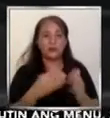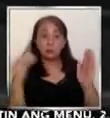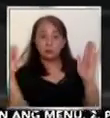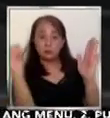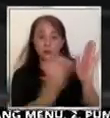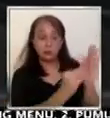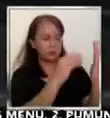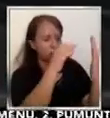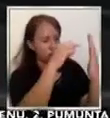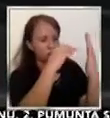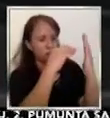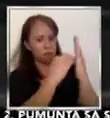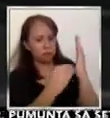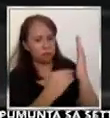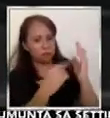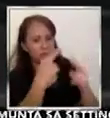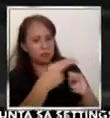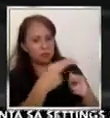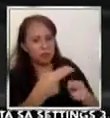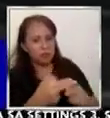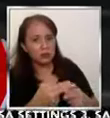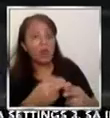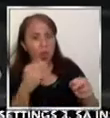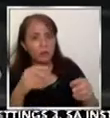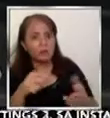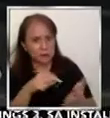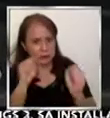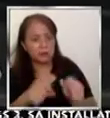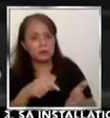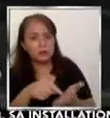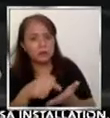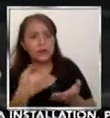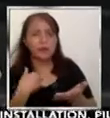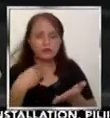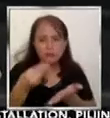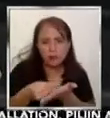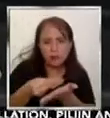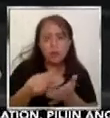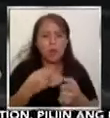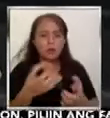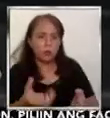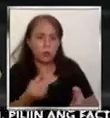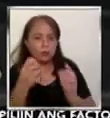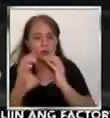mga may kaya sa buhay, nakakaangat, may sariling sasakyan.